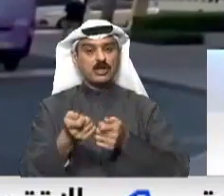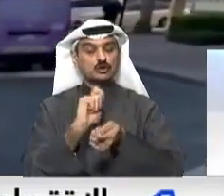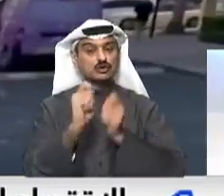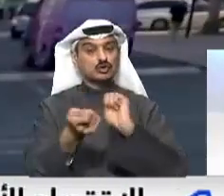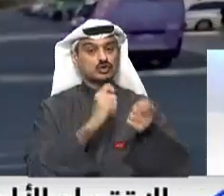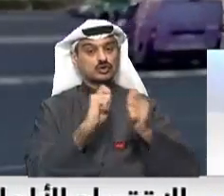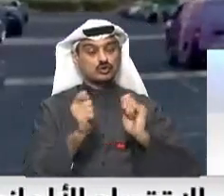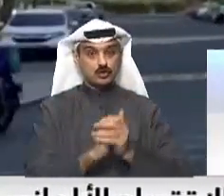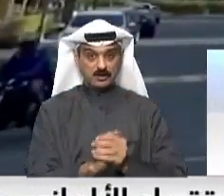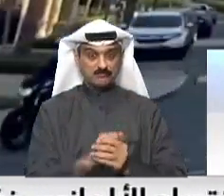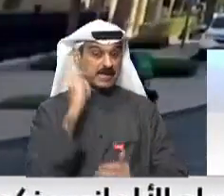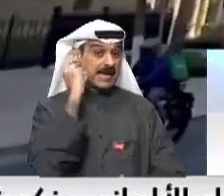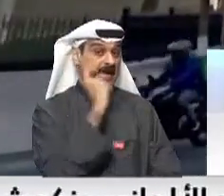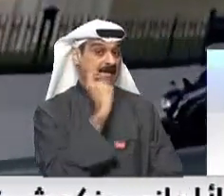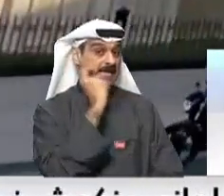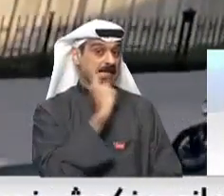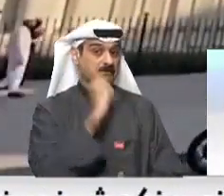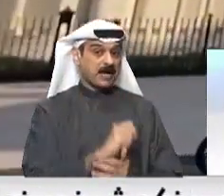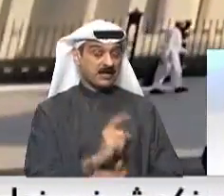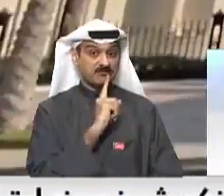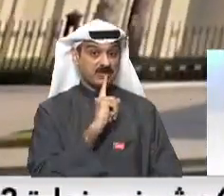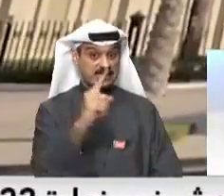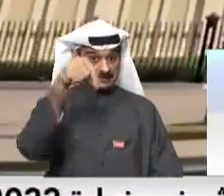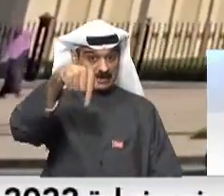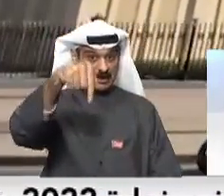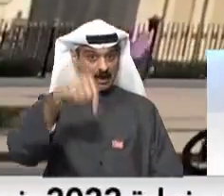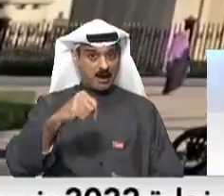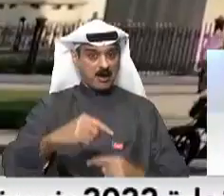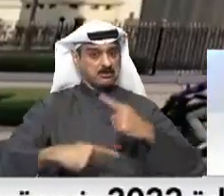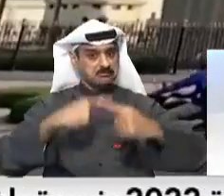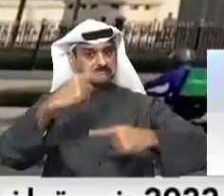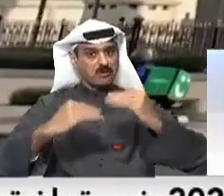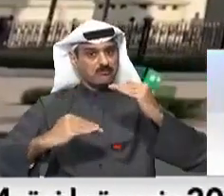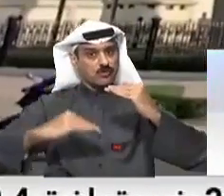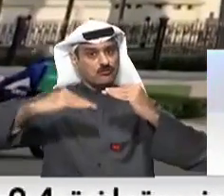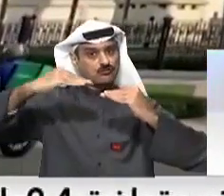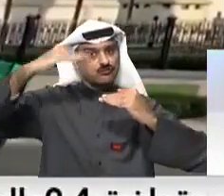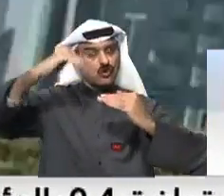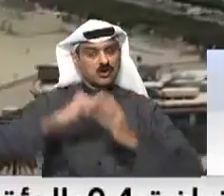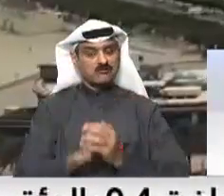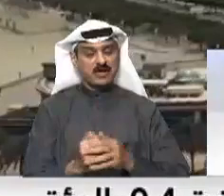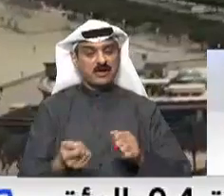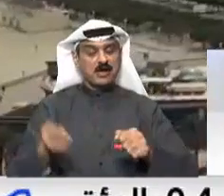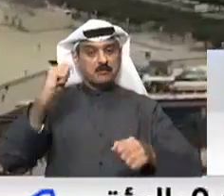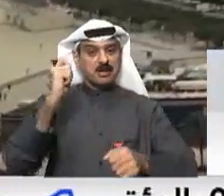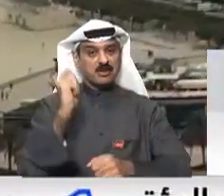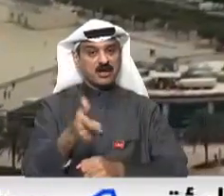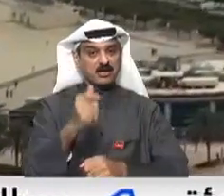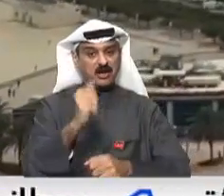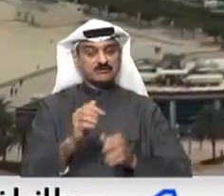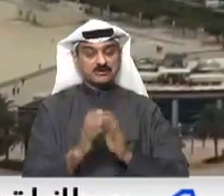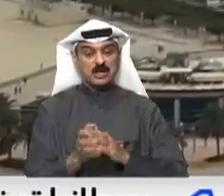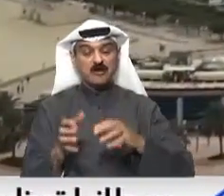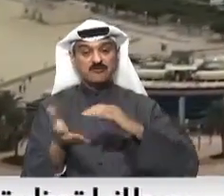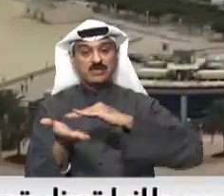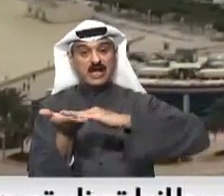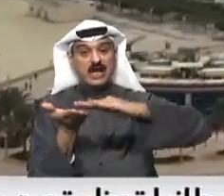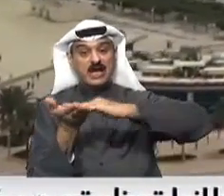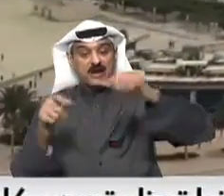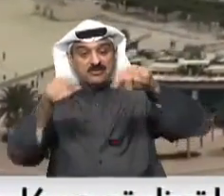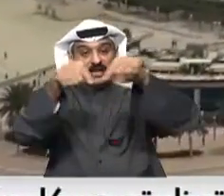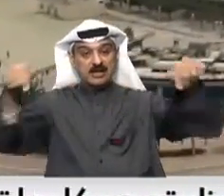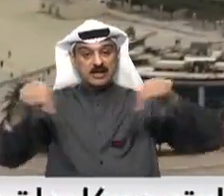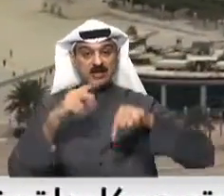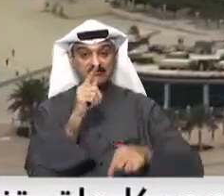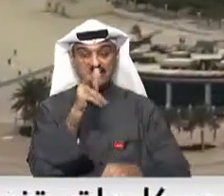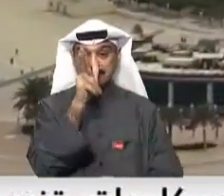سوق العقارب الاماراتي عاما ايجابيا في ظل ارتفاع عادات الايجارات واسعار الوحدات العقاريه خلال العام